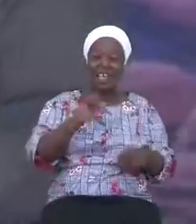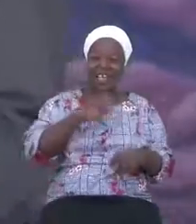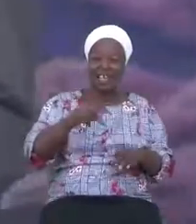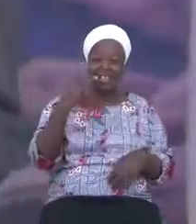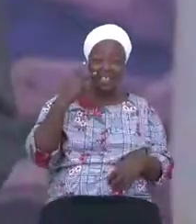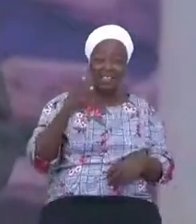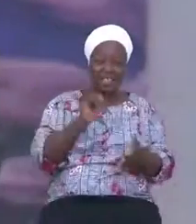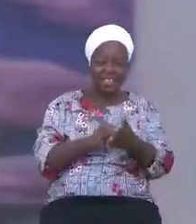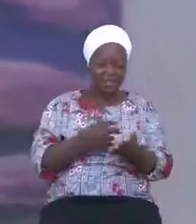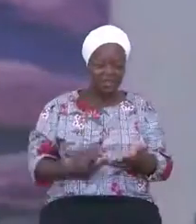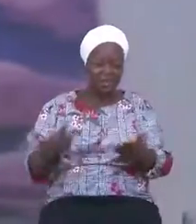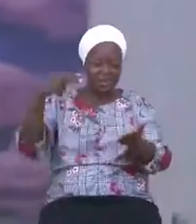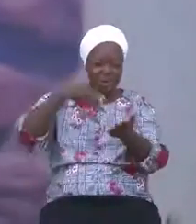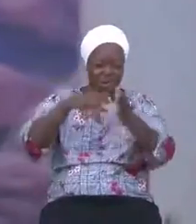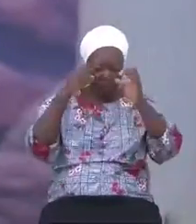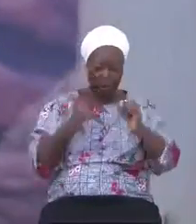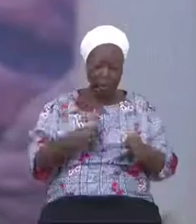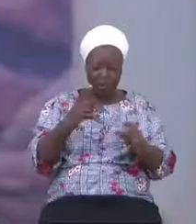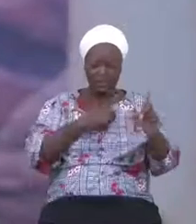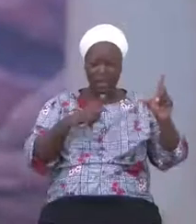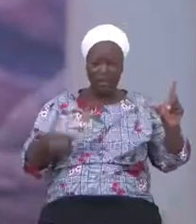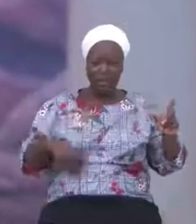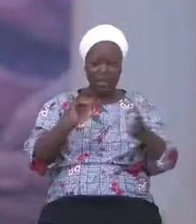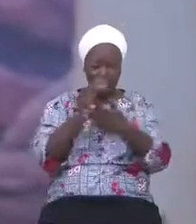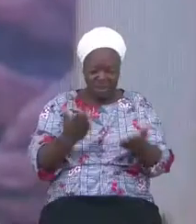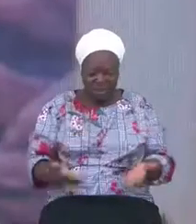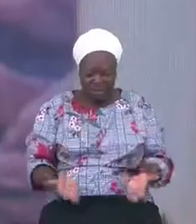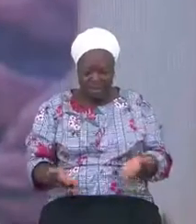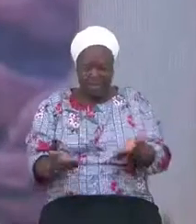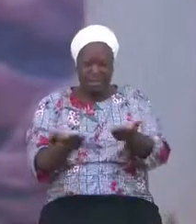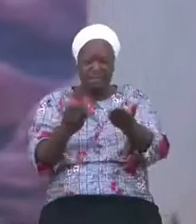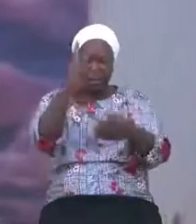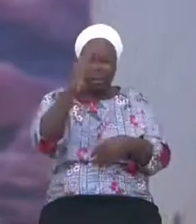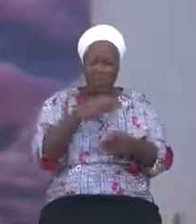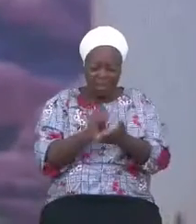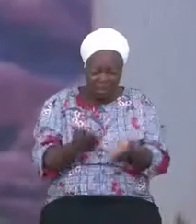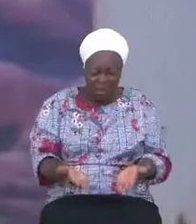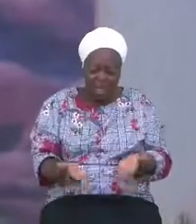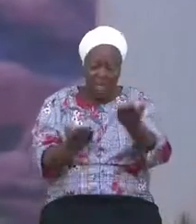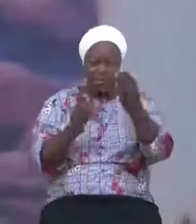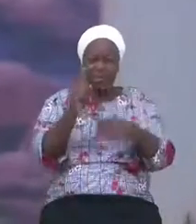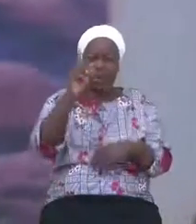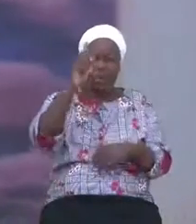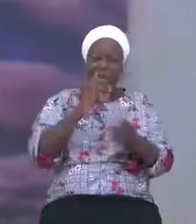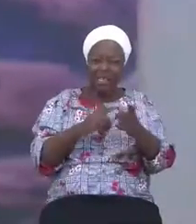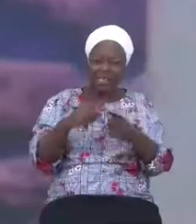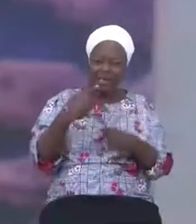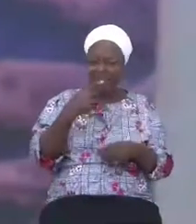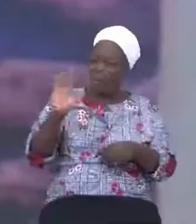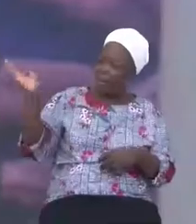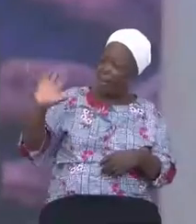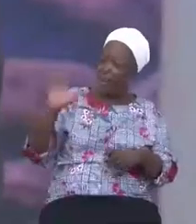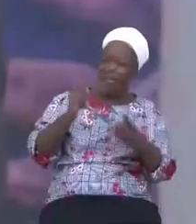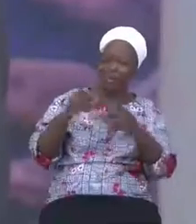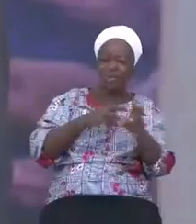vois la puissance de résurrection du Seigneur qui va te relever et tu vas te lever. Et tu diras au voix